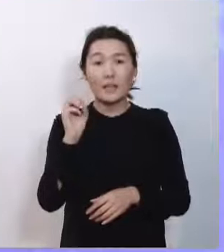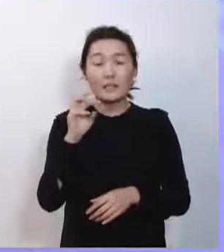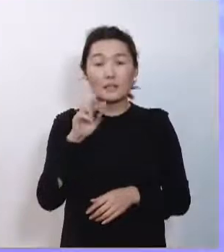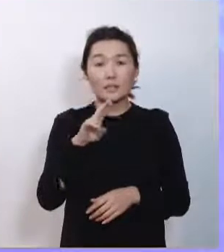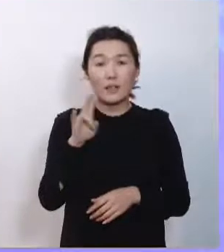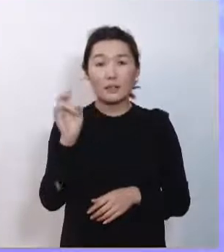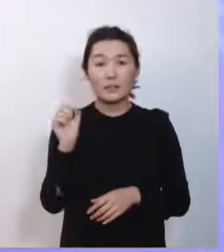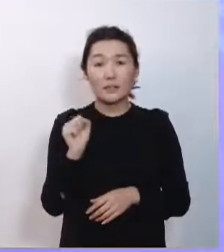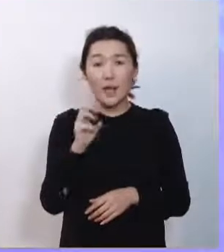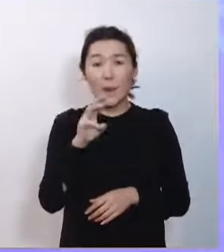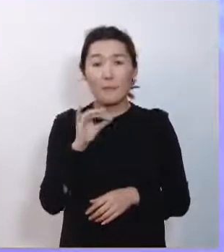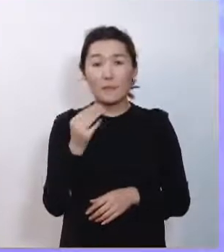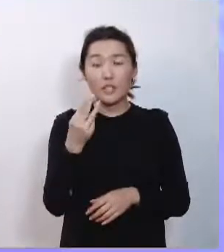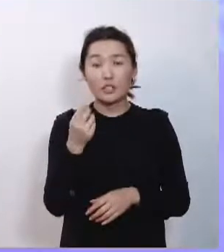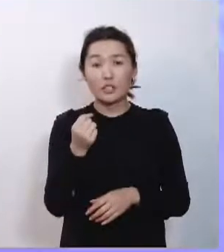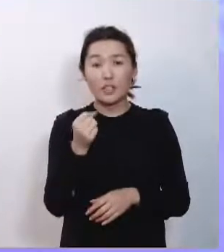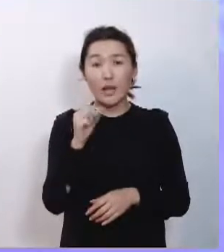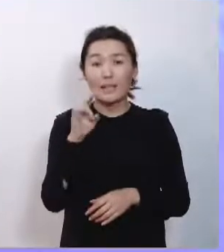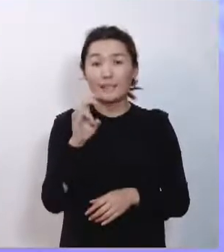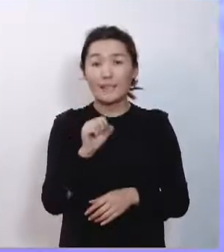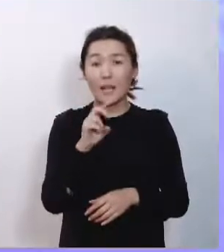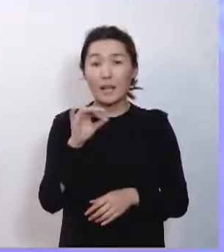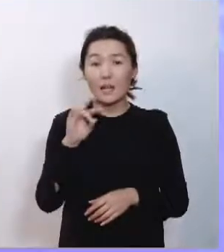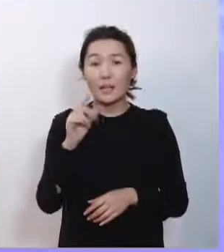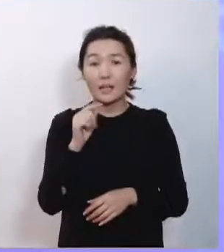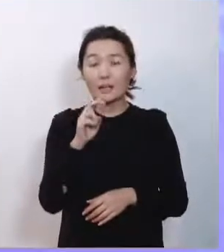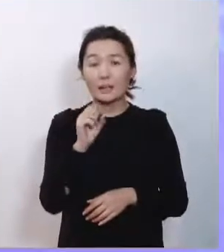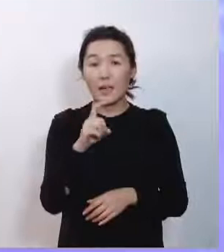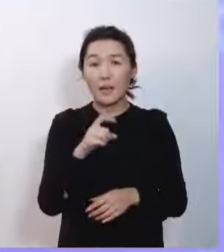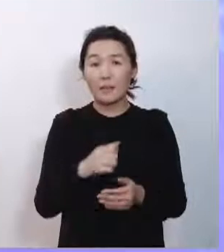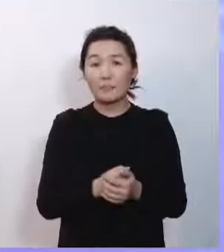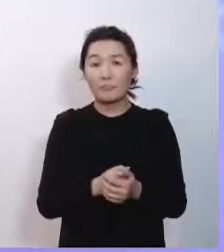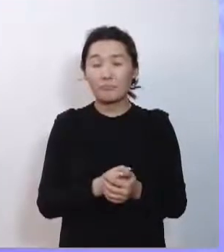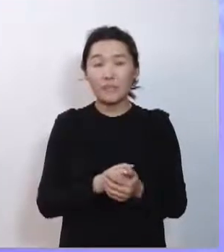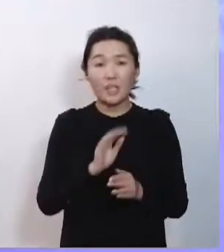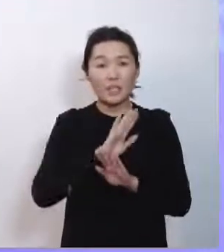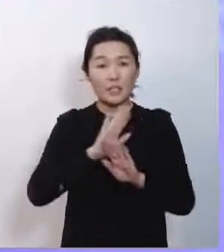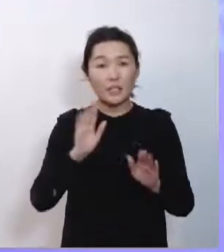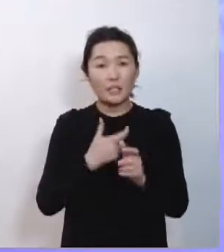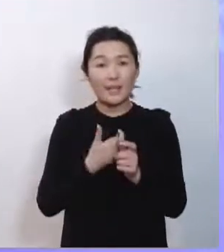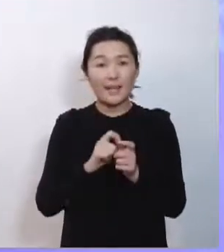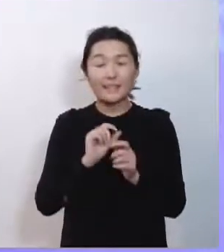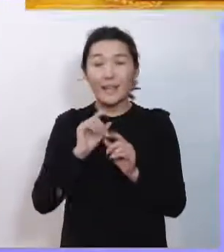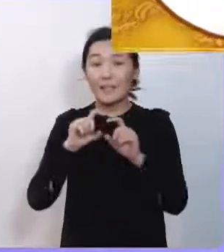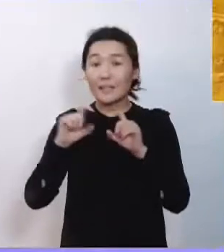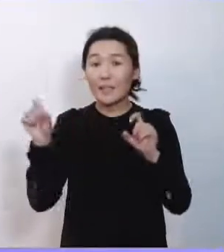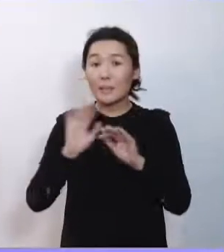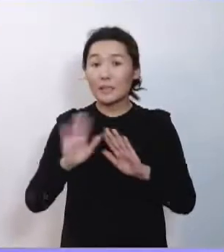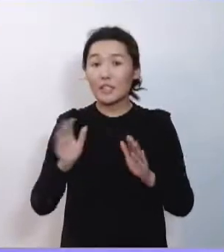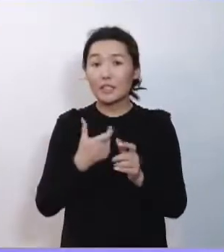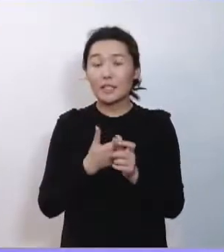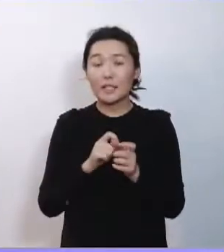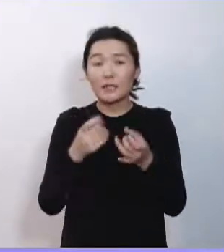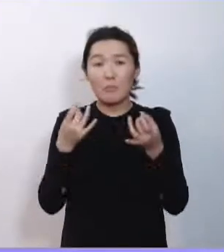на Миша на коньках. Нет, это не предложение, это